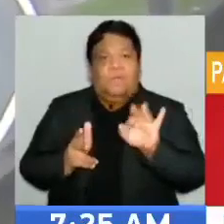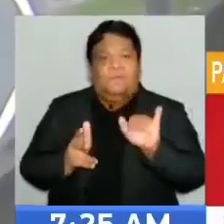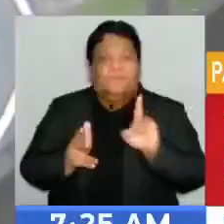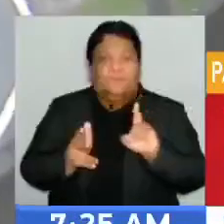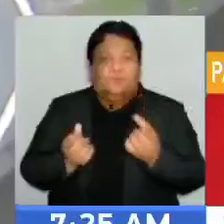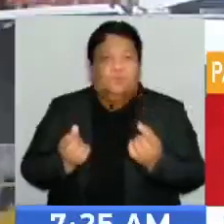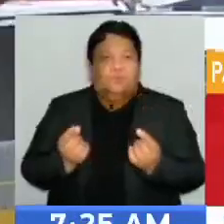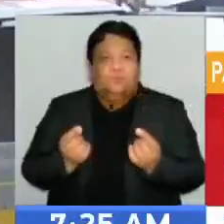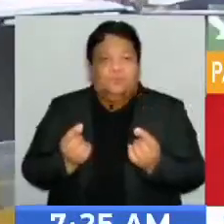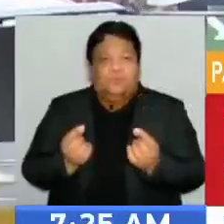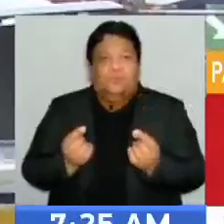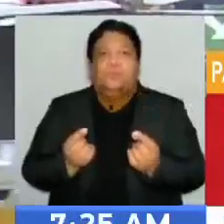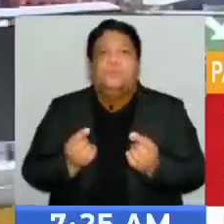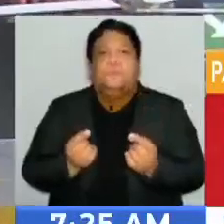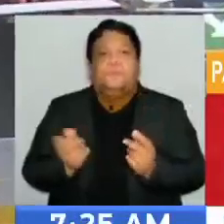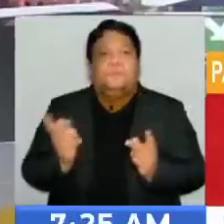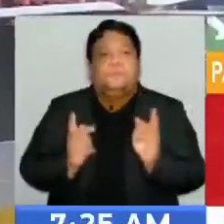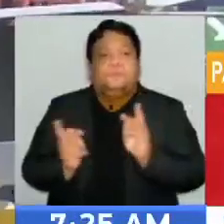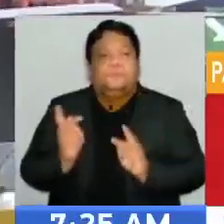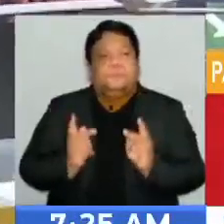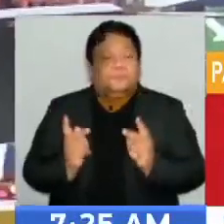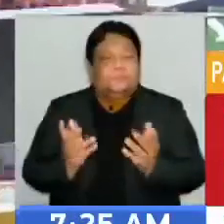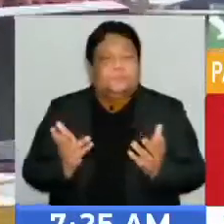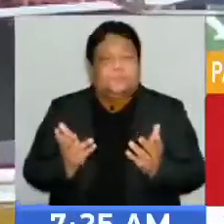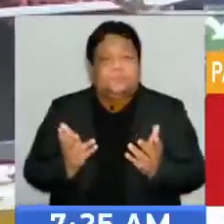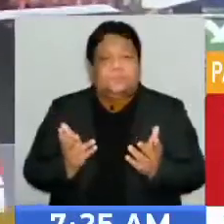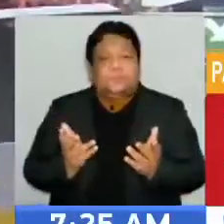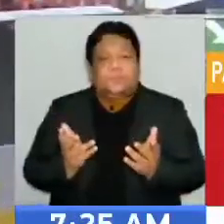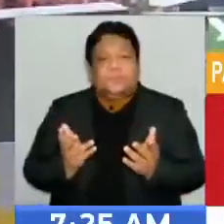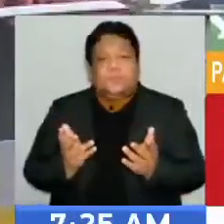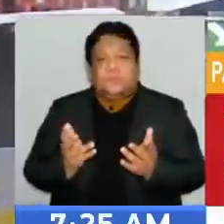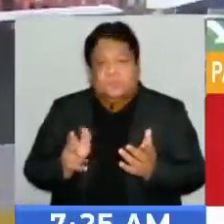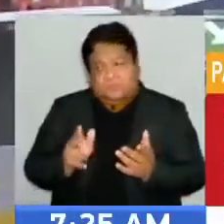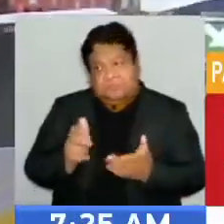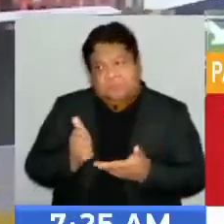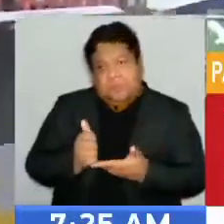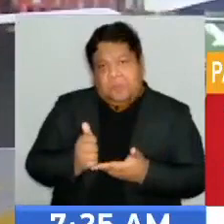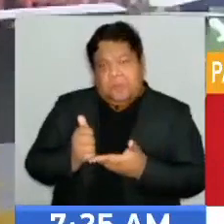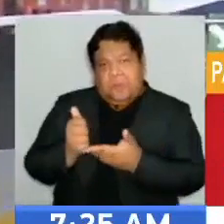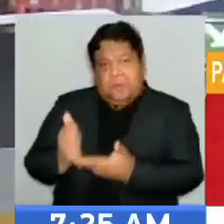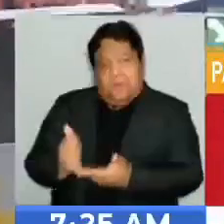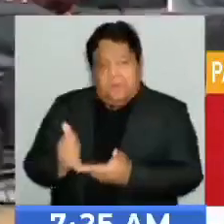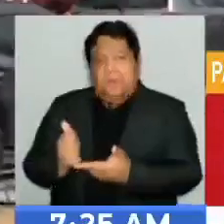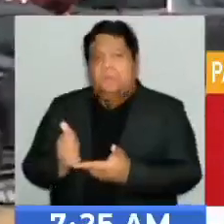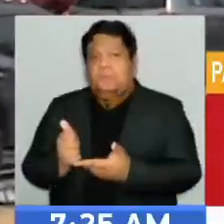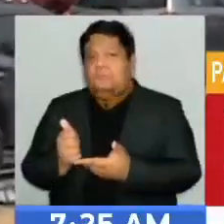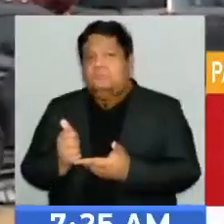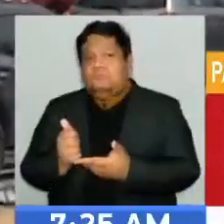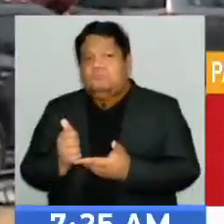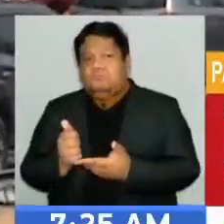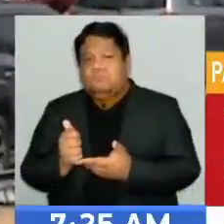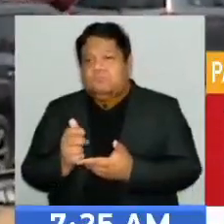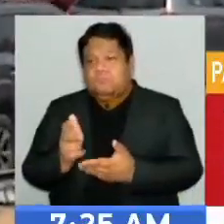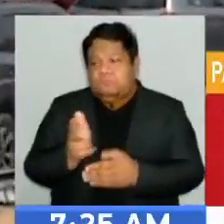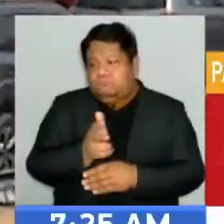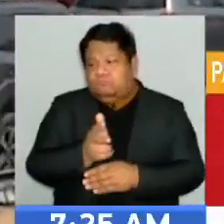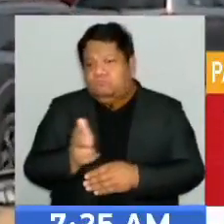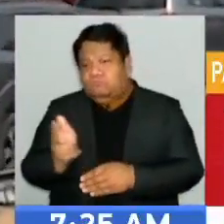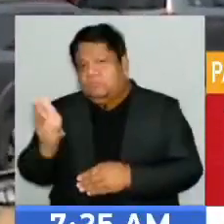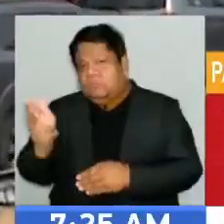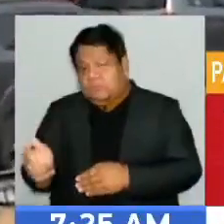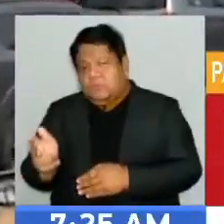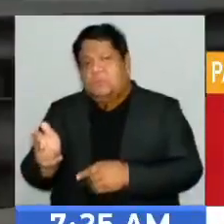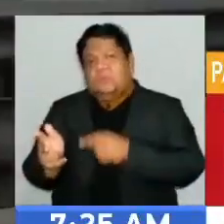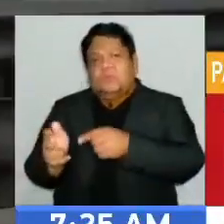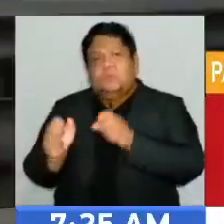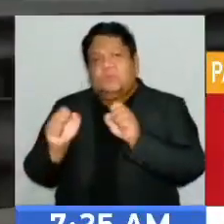ron, hindi direct lamang siya para tumabi sa isang ligtas na lugar kung saan siya pwedeng bigyan o